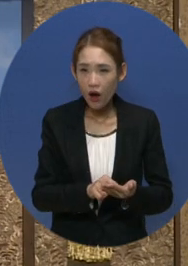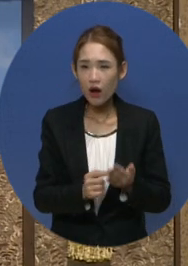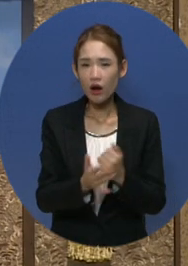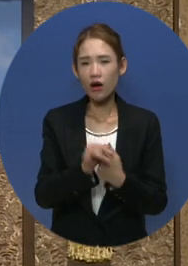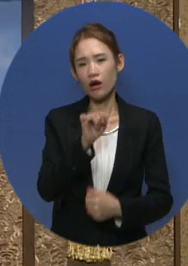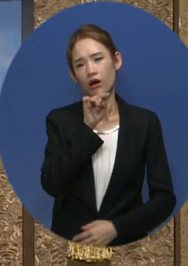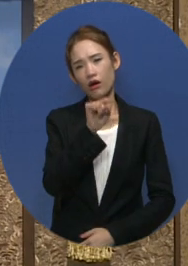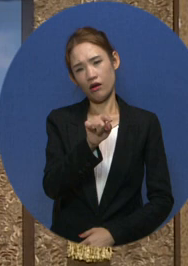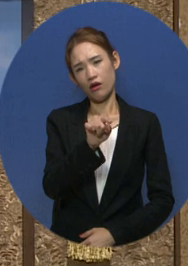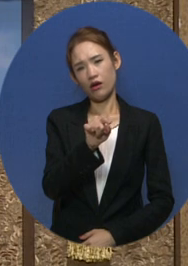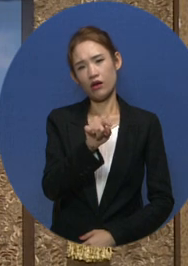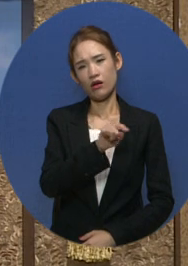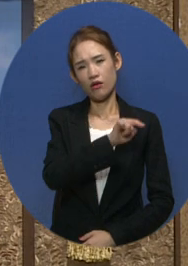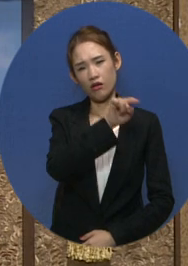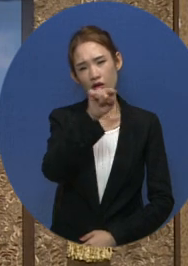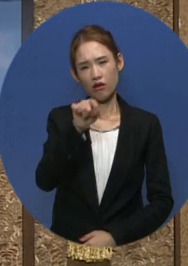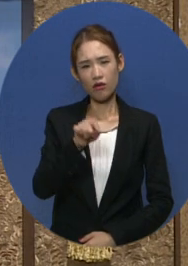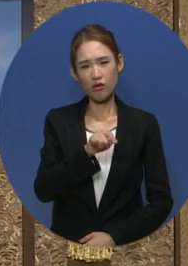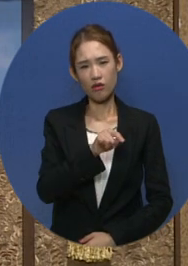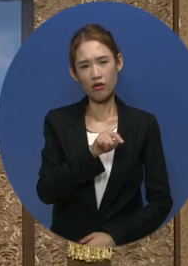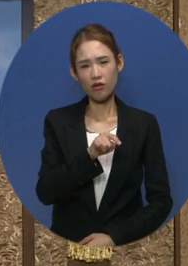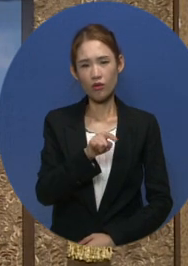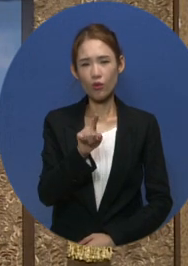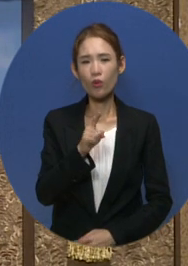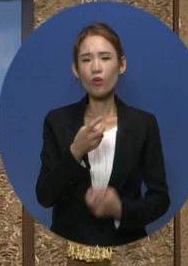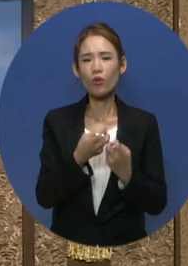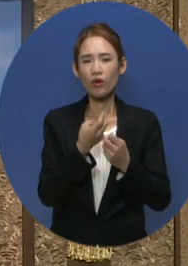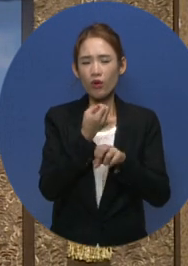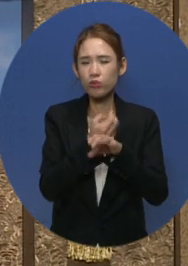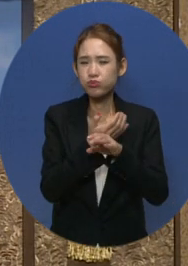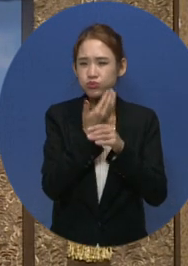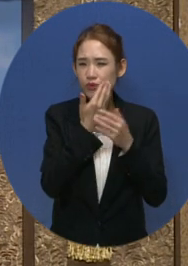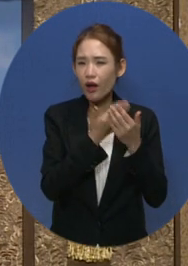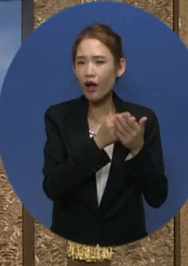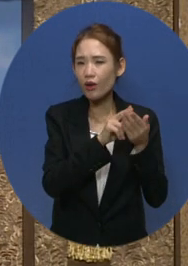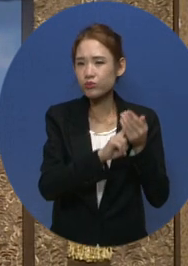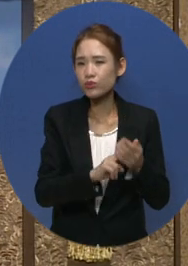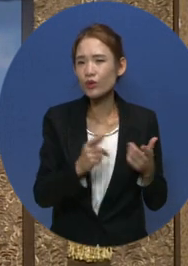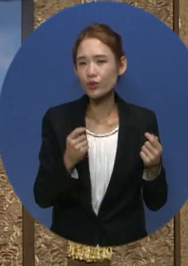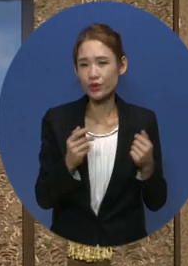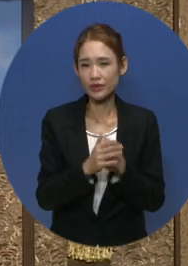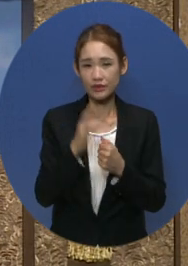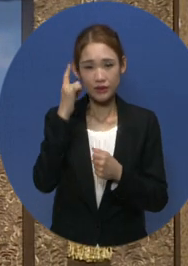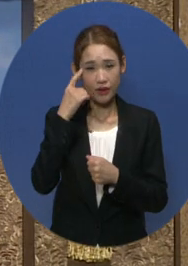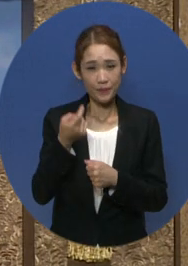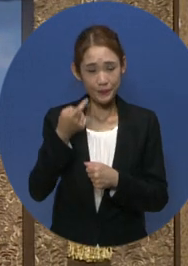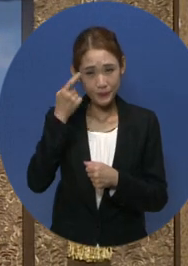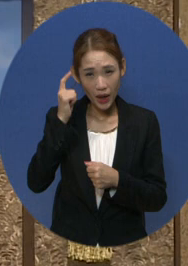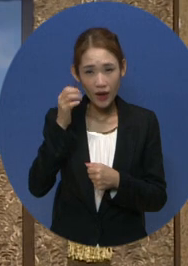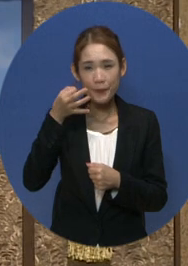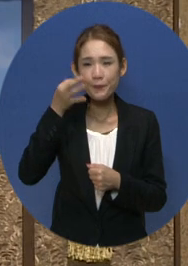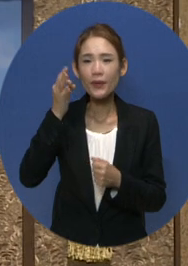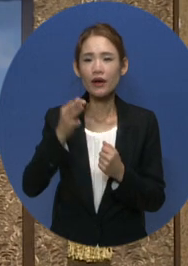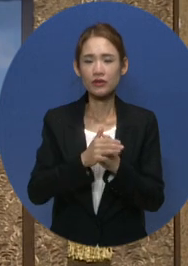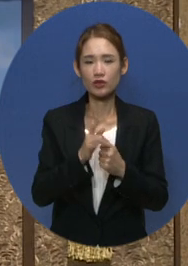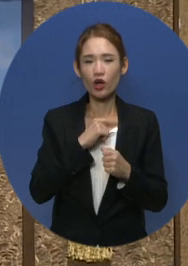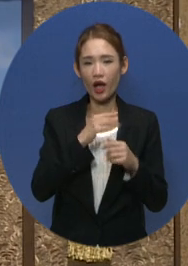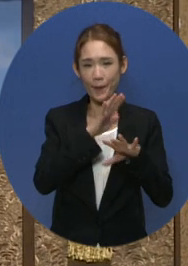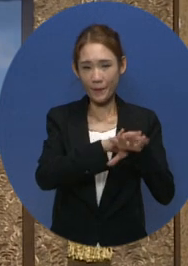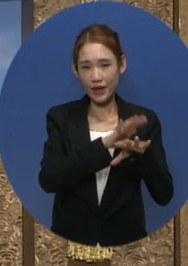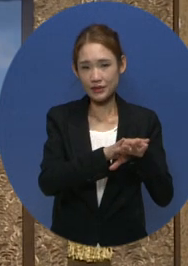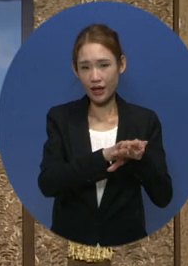진짜 여기에 보화가 묻혀 있구나 이런 생각이 들어가지고 네. 거기가 그 저희가 이제 그 판자집을 하나 임대를